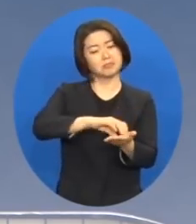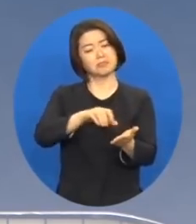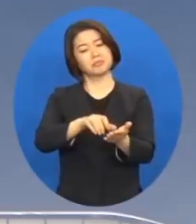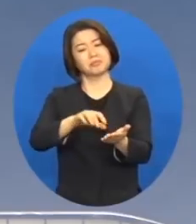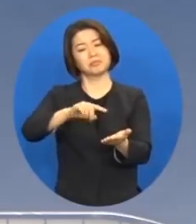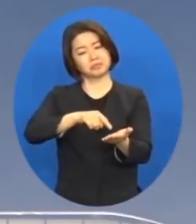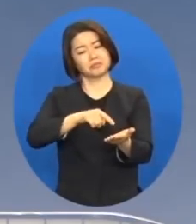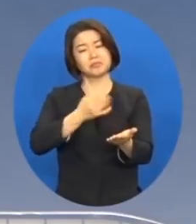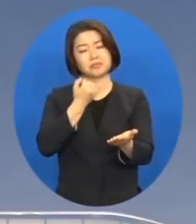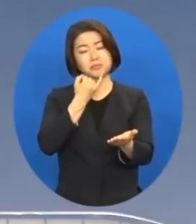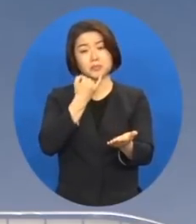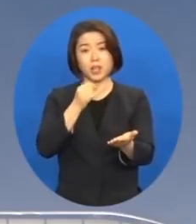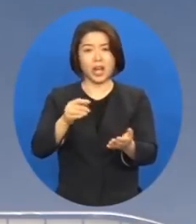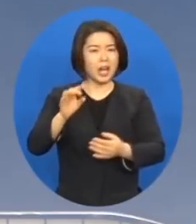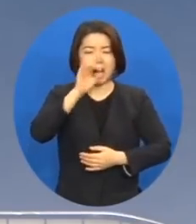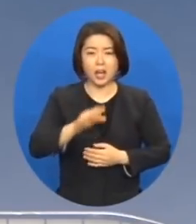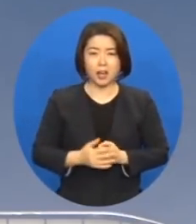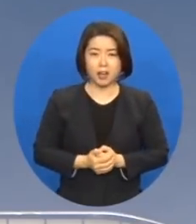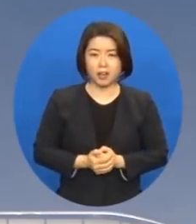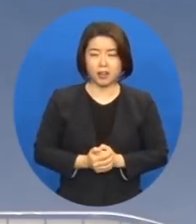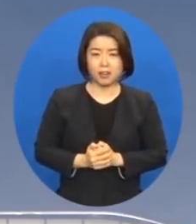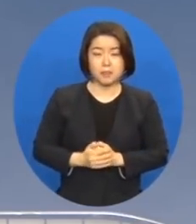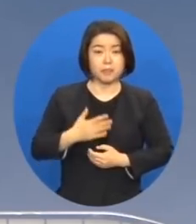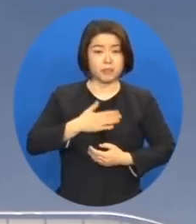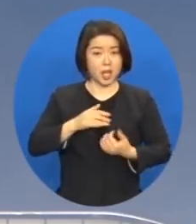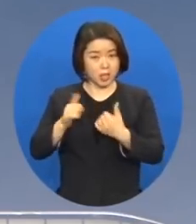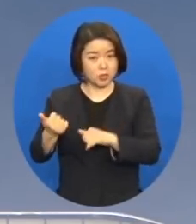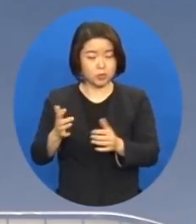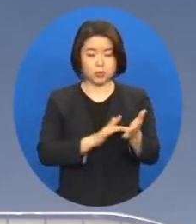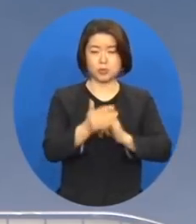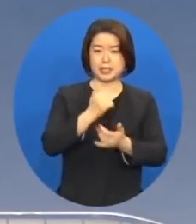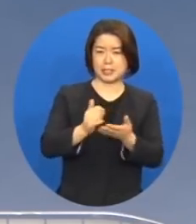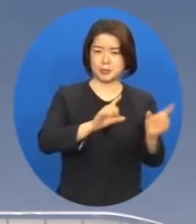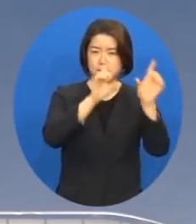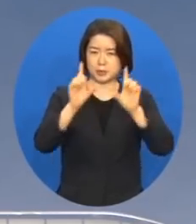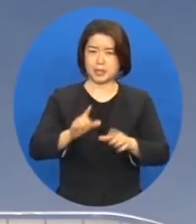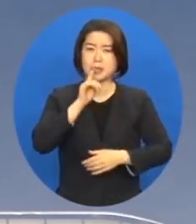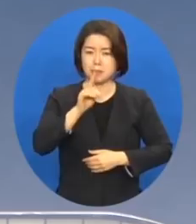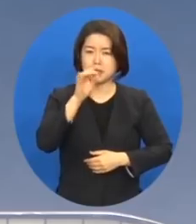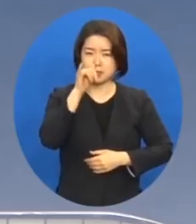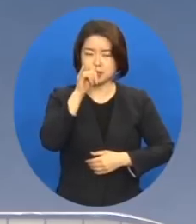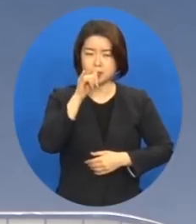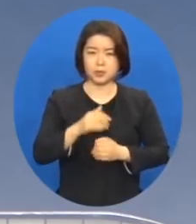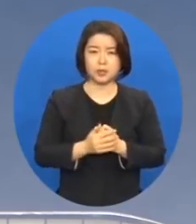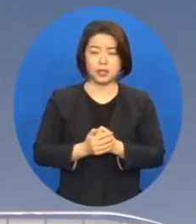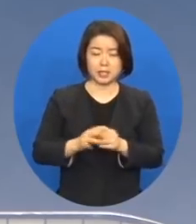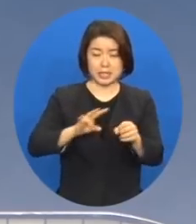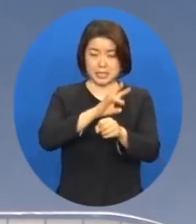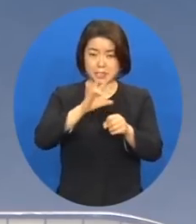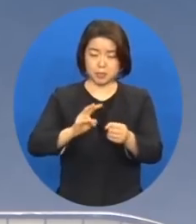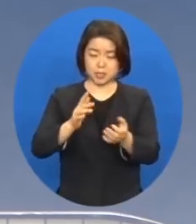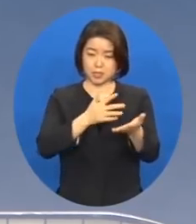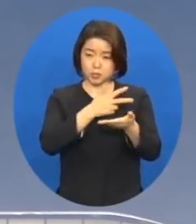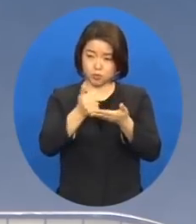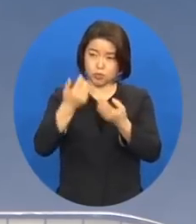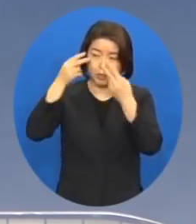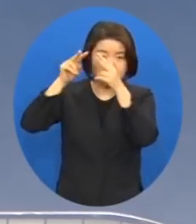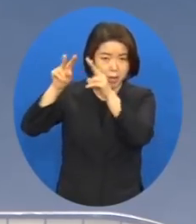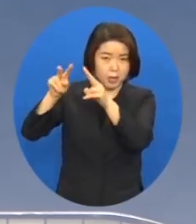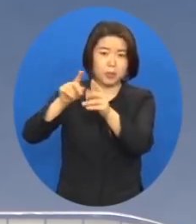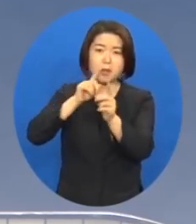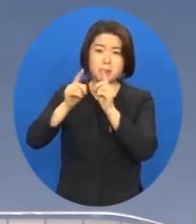생각 하시면 안 됩니다. 그래서 나는 죽고 예수로 산다고 말하는 거예요. 24시간 예수님을 바라보라고